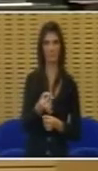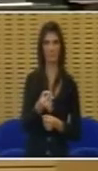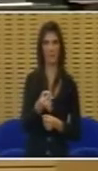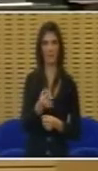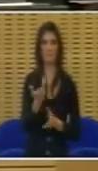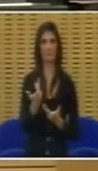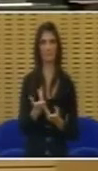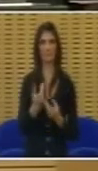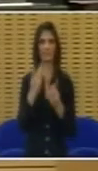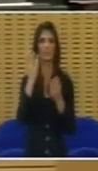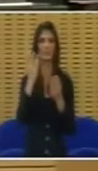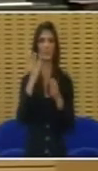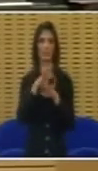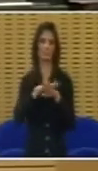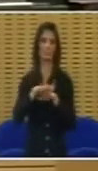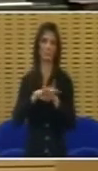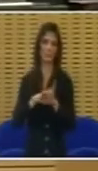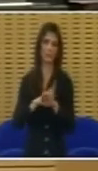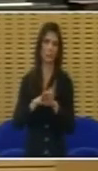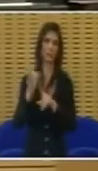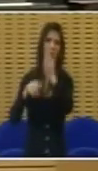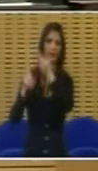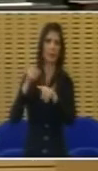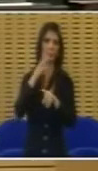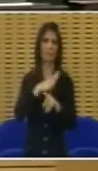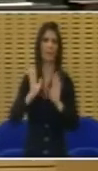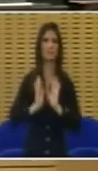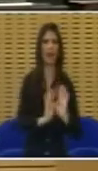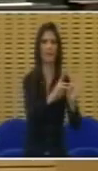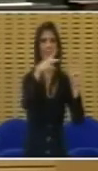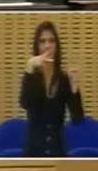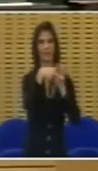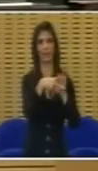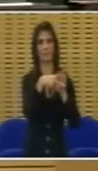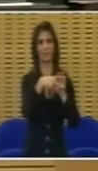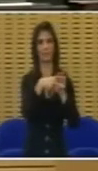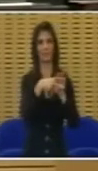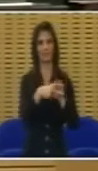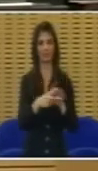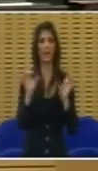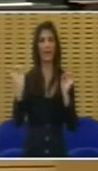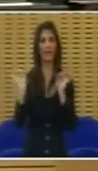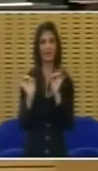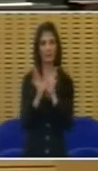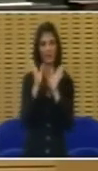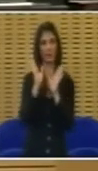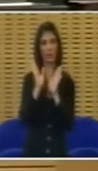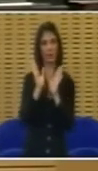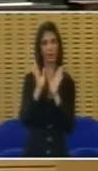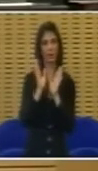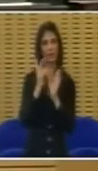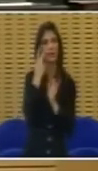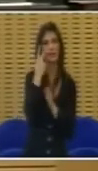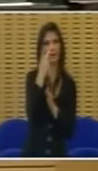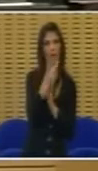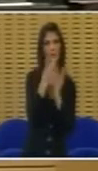απειρόβλητο. Αν κρίνουμε από τους μέχρι σήμερα χειρισμούς της κυβέρνησης στο χρηματοπιστωτικό σύστημα, το